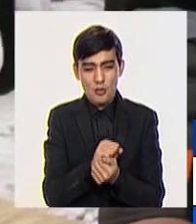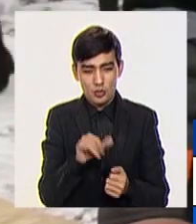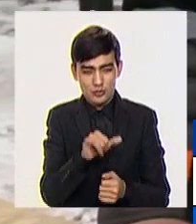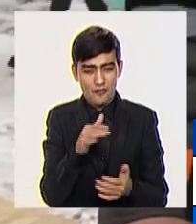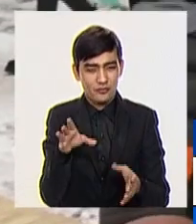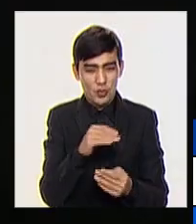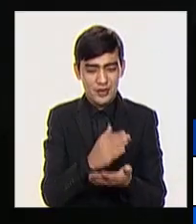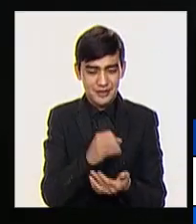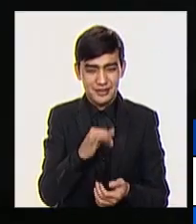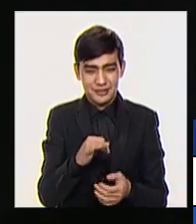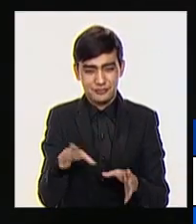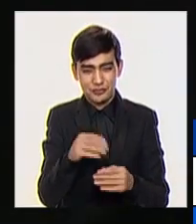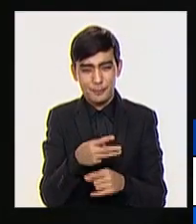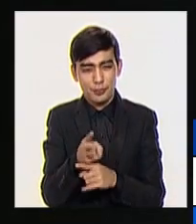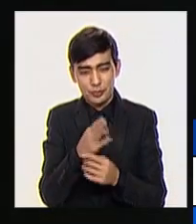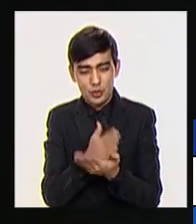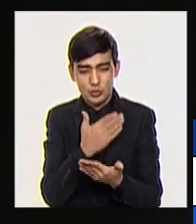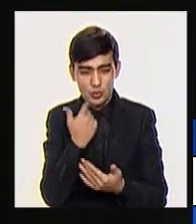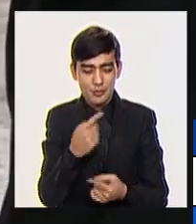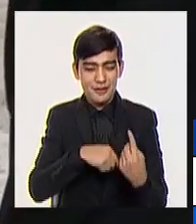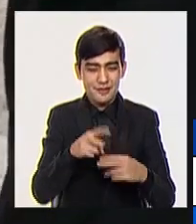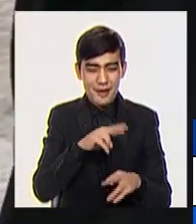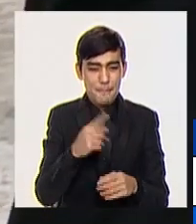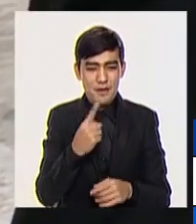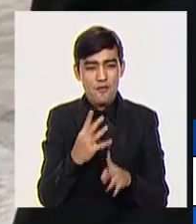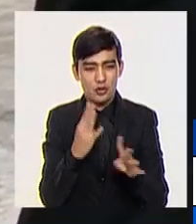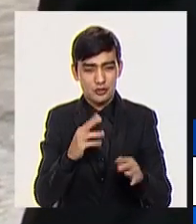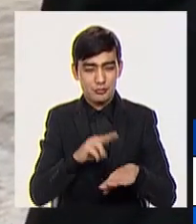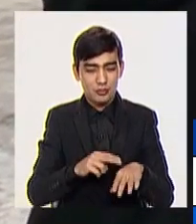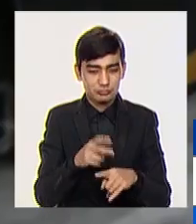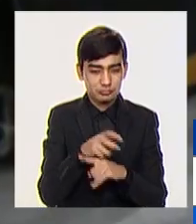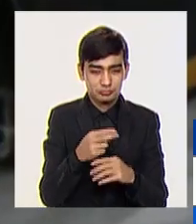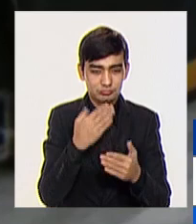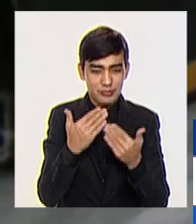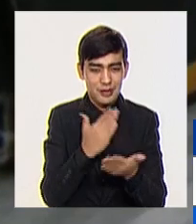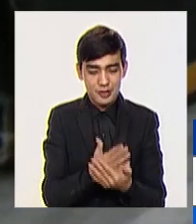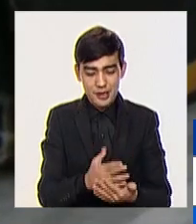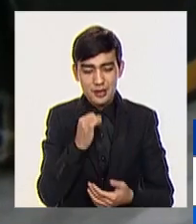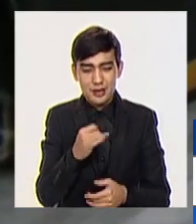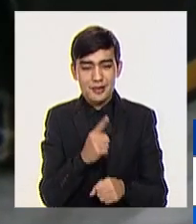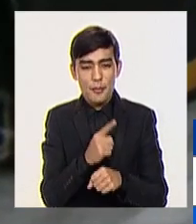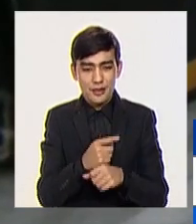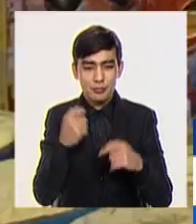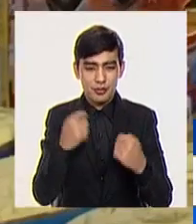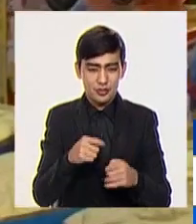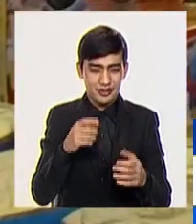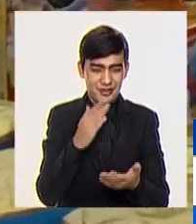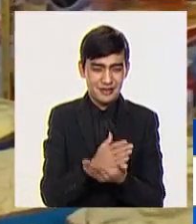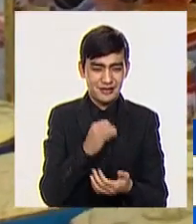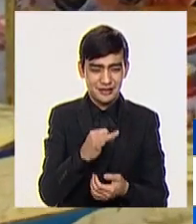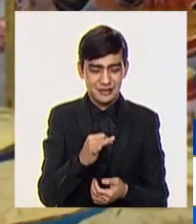Именно его и огнетушитель спрашивают у предпринимателей, в первую очередь спасатели. А также напоминают о запрете продажи